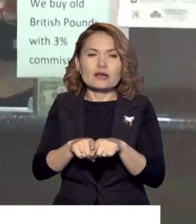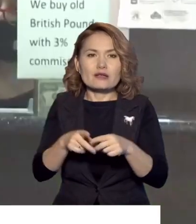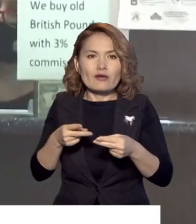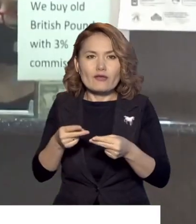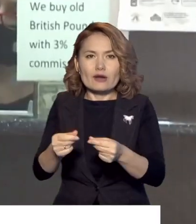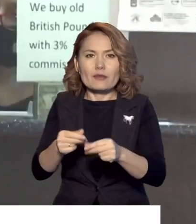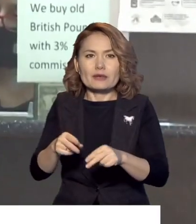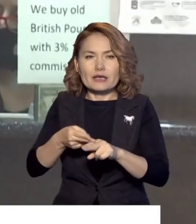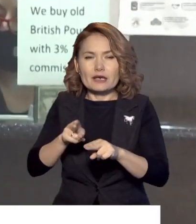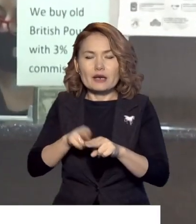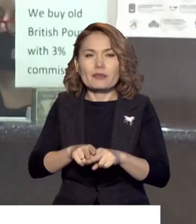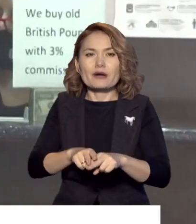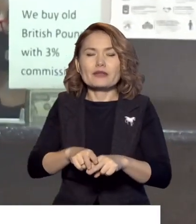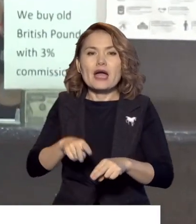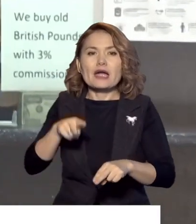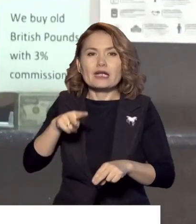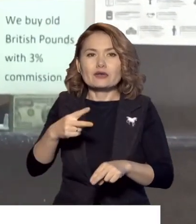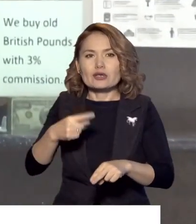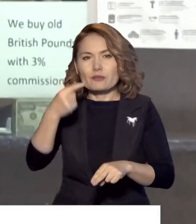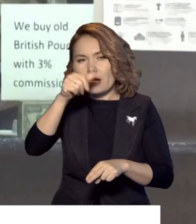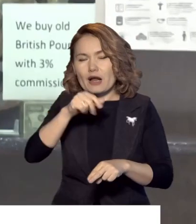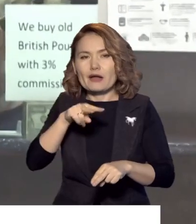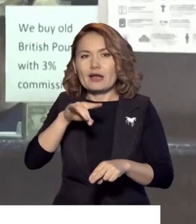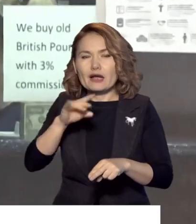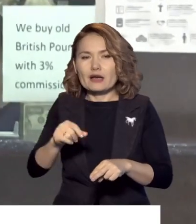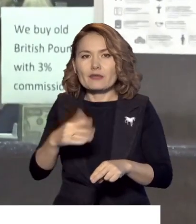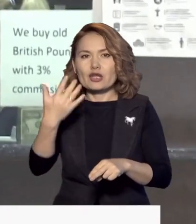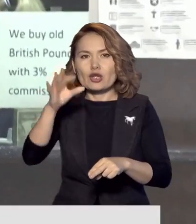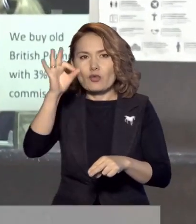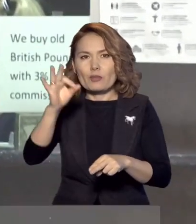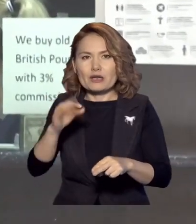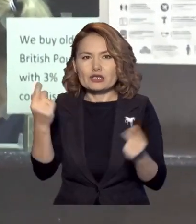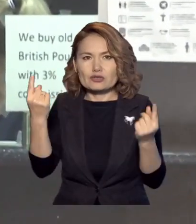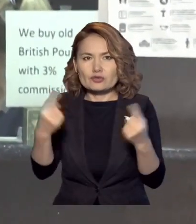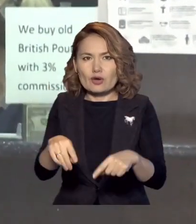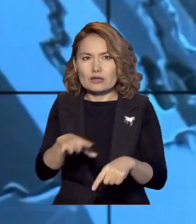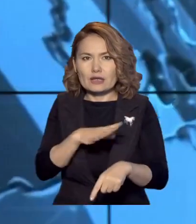кетсек, жыл басынан бері лира өз құнының жартысынан көбін жоғалтқан еді.